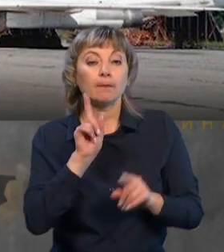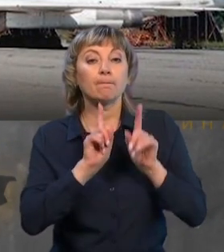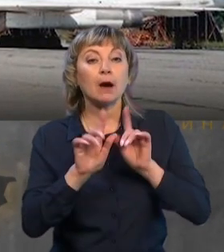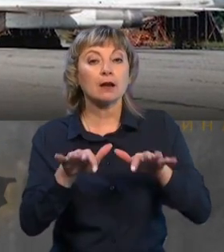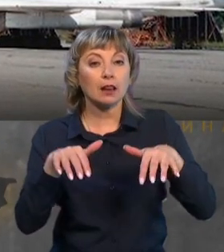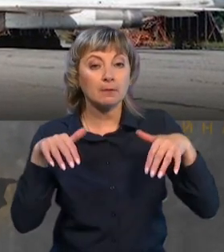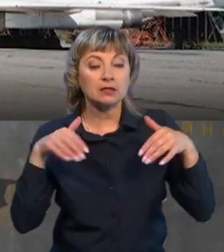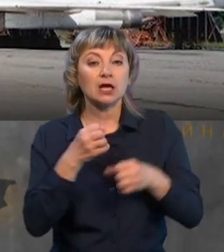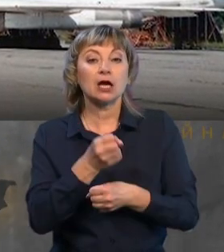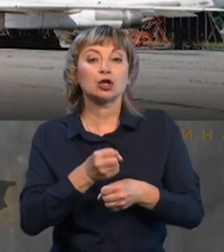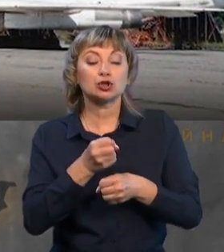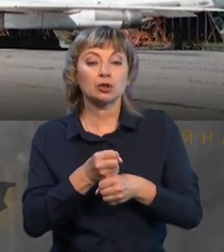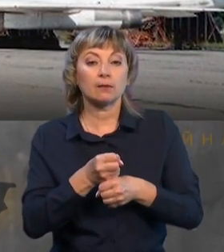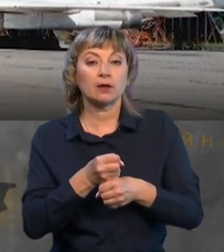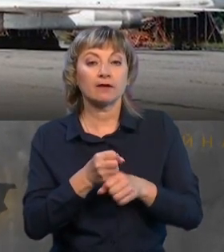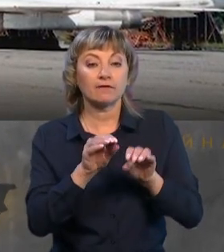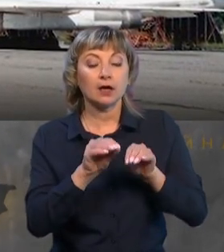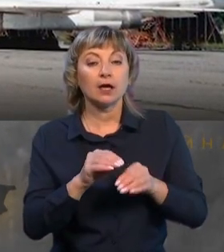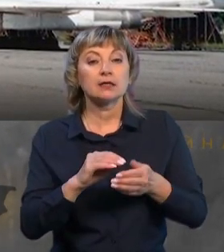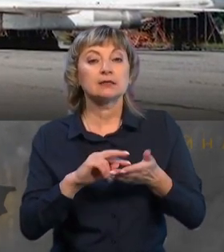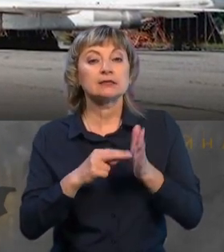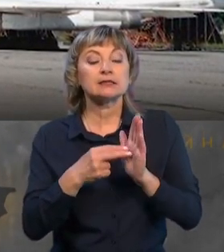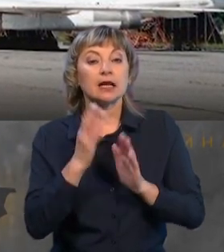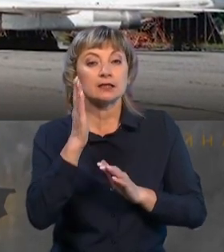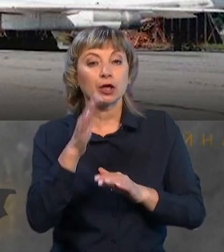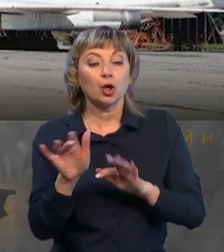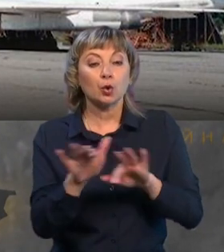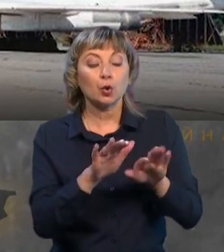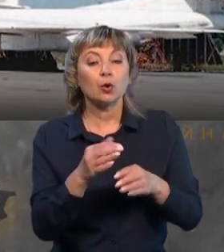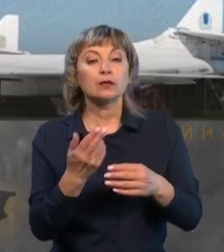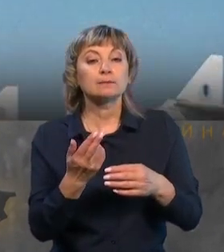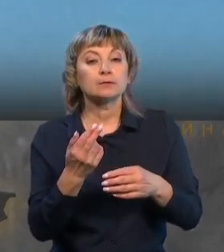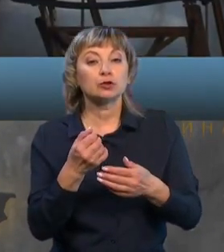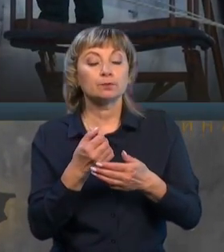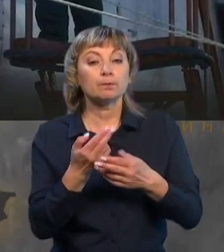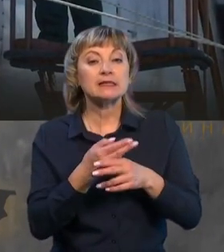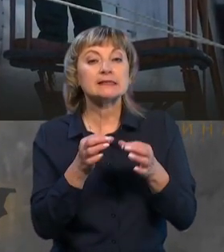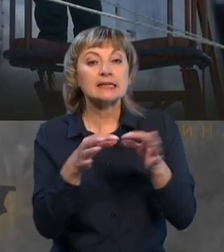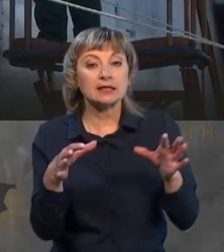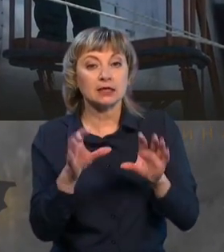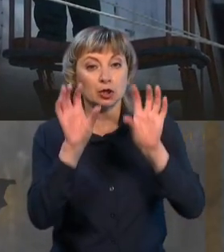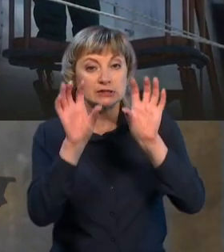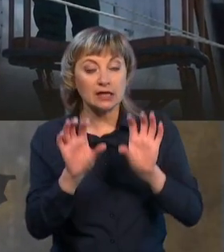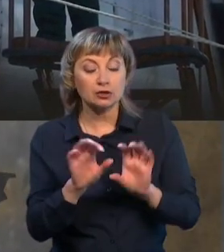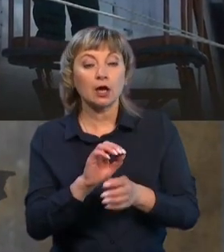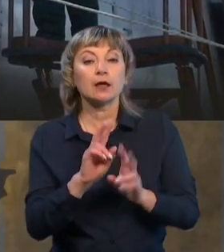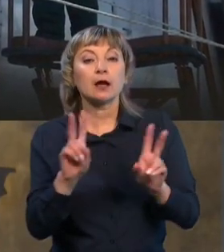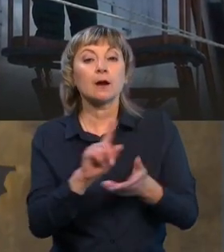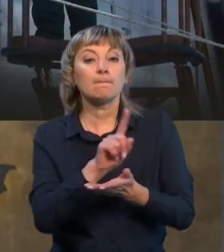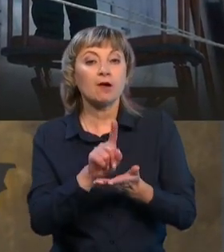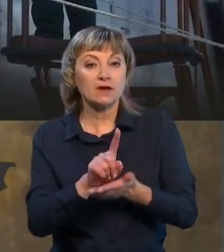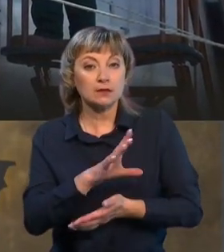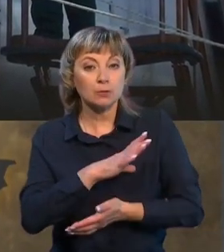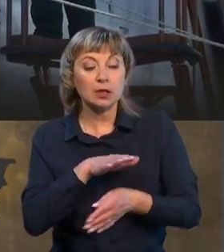розробив стратегію руху до без'ядерного статусу яка повинна була